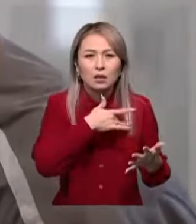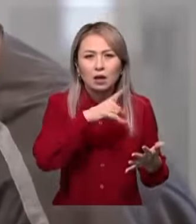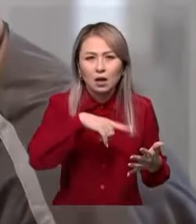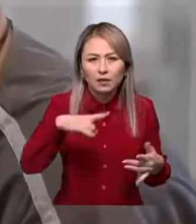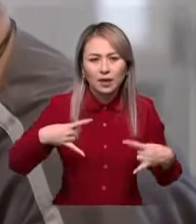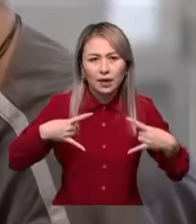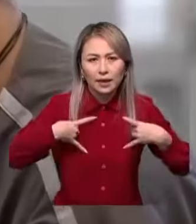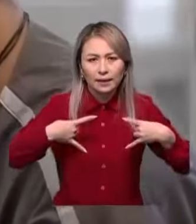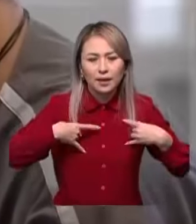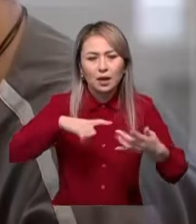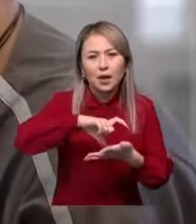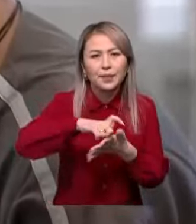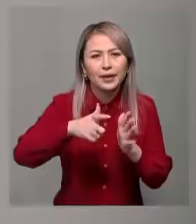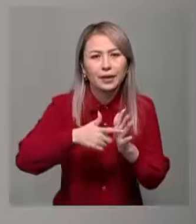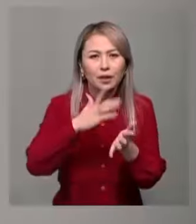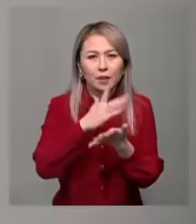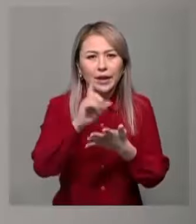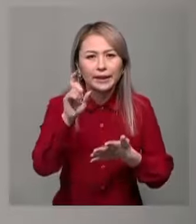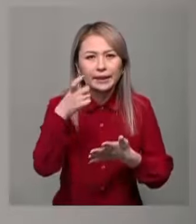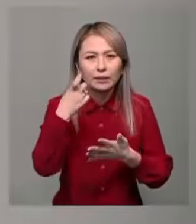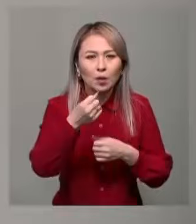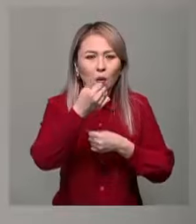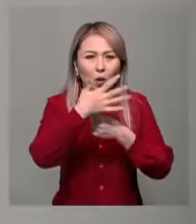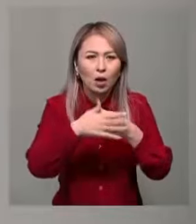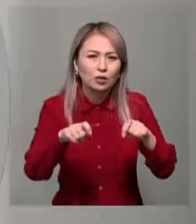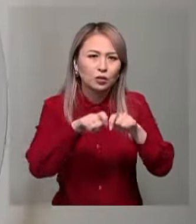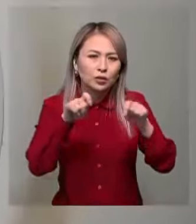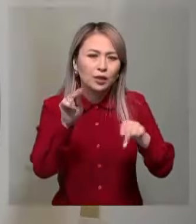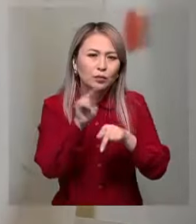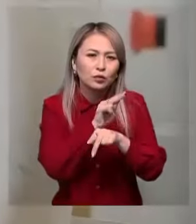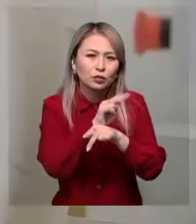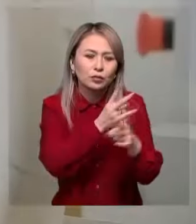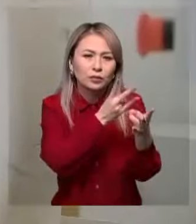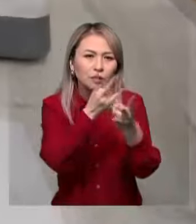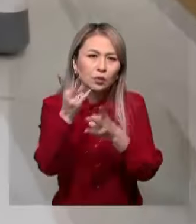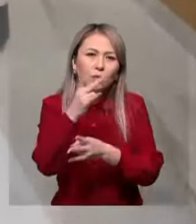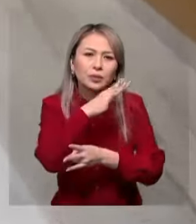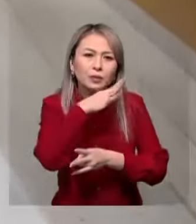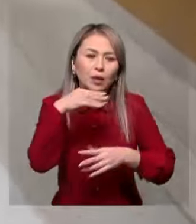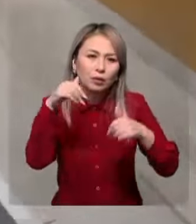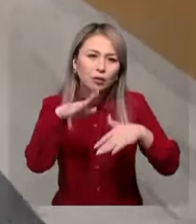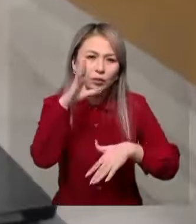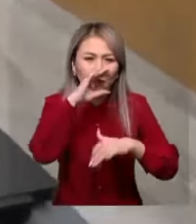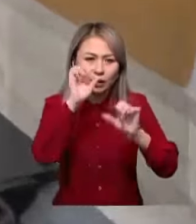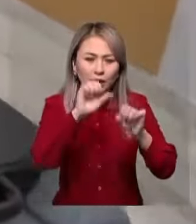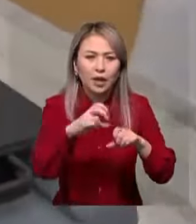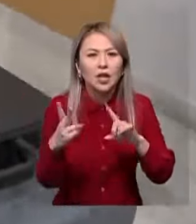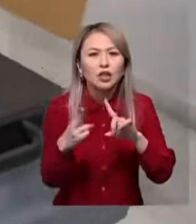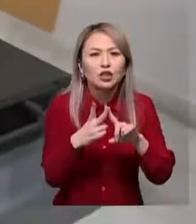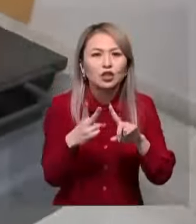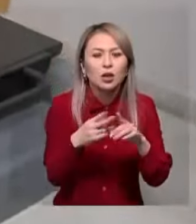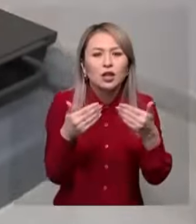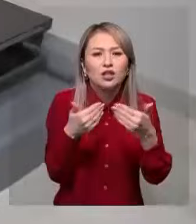мен рентген кабинеті бар. Химиотерапиялық орталықтың ашылуы ем-домға мұқтаж пациенттерді көптеп қабылдауға мүмкіндік береді.